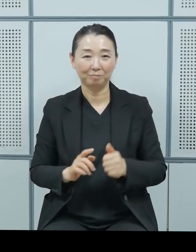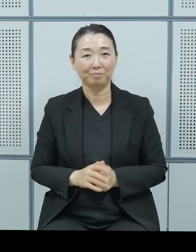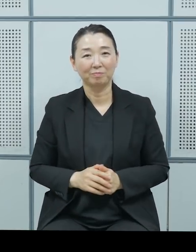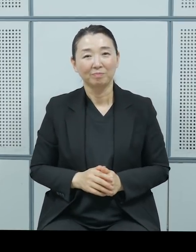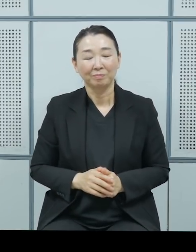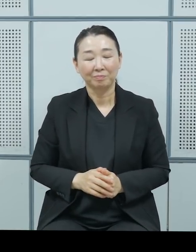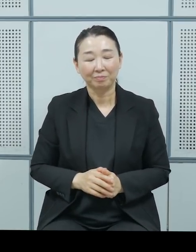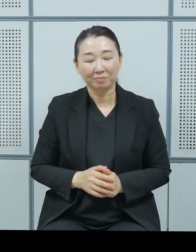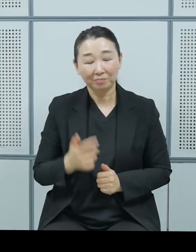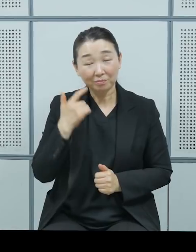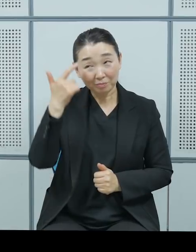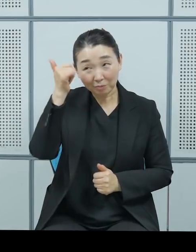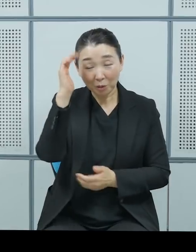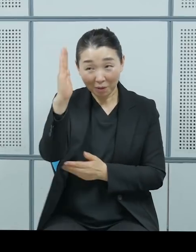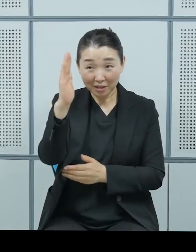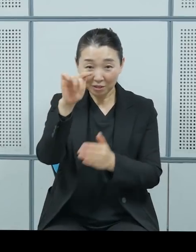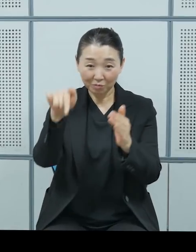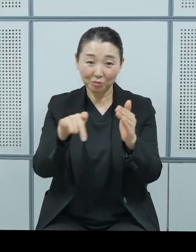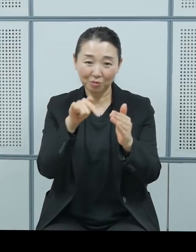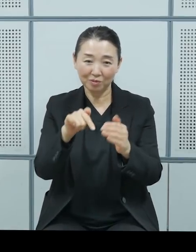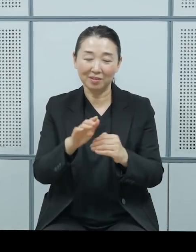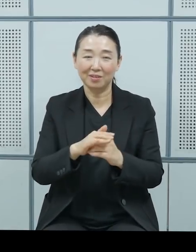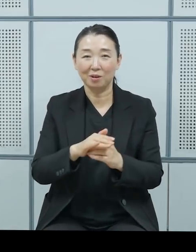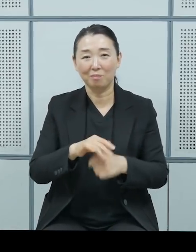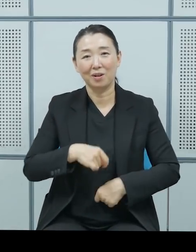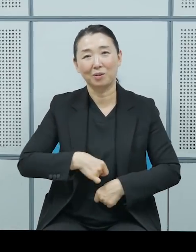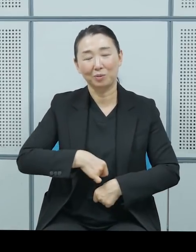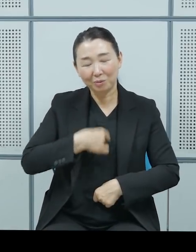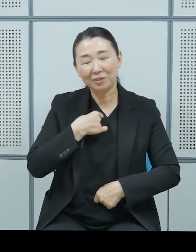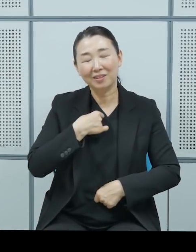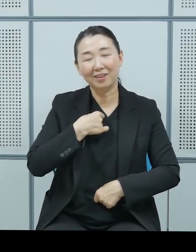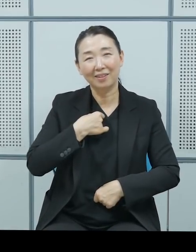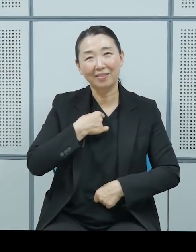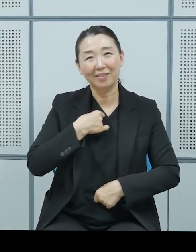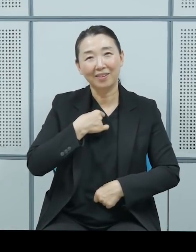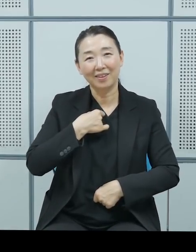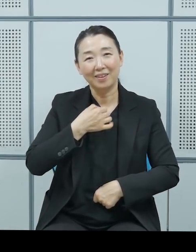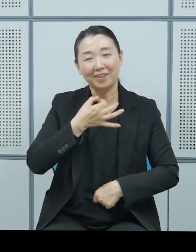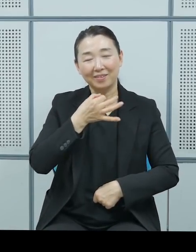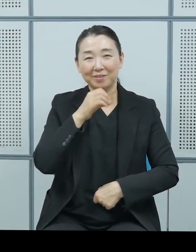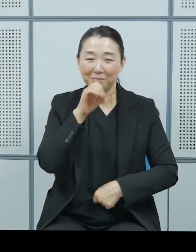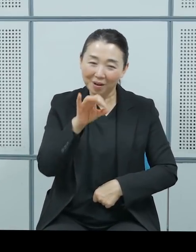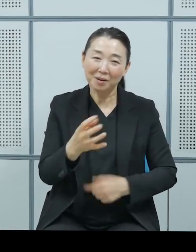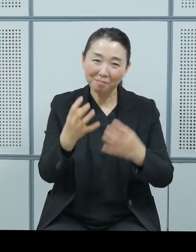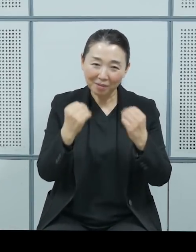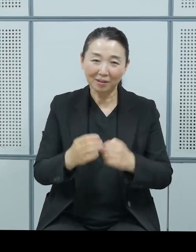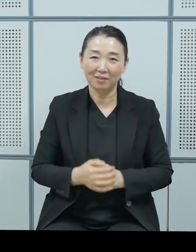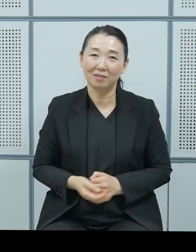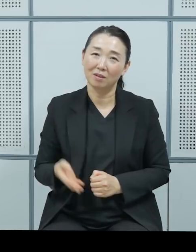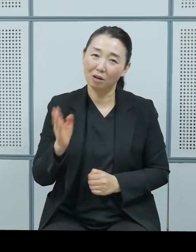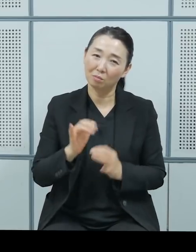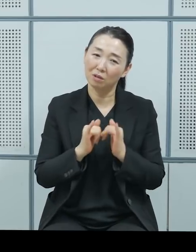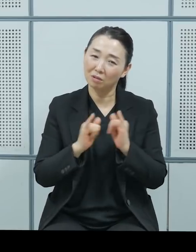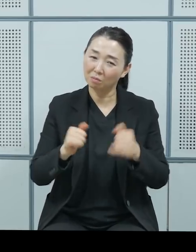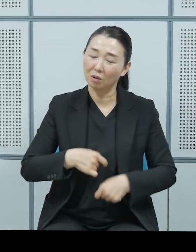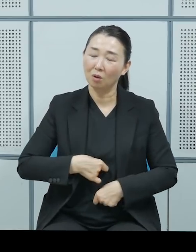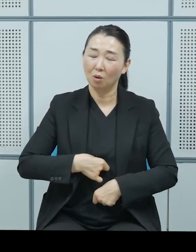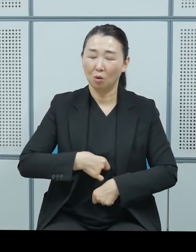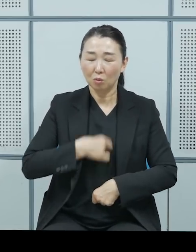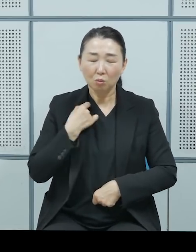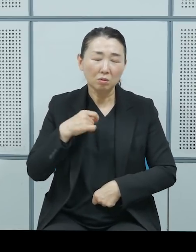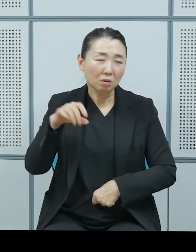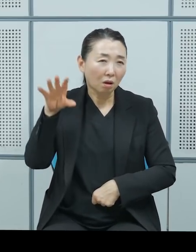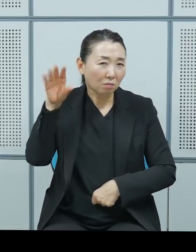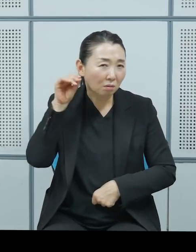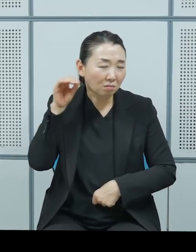목사님 말씀 중에 이렇게 너무 솔직한 얘기들 많이 해주셨잖아요. 전 근데 사람들한테 솔직한 얘기